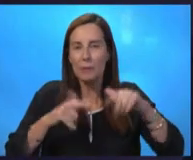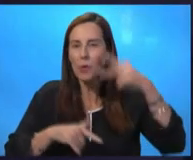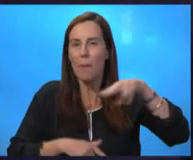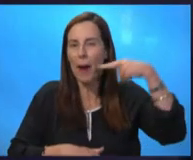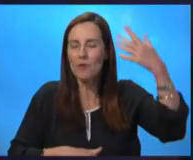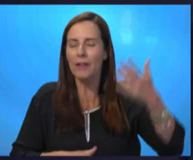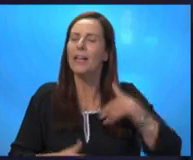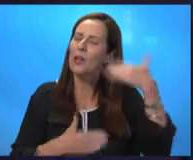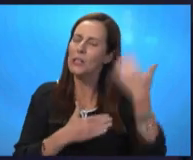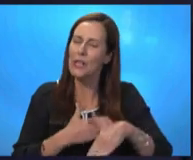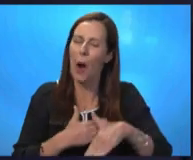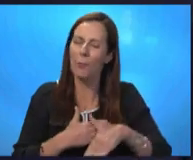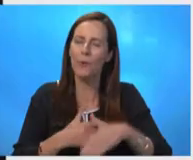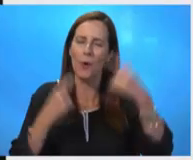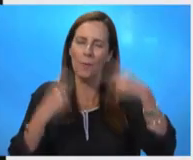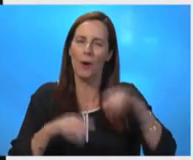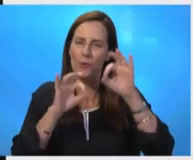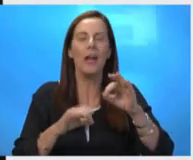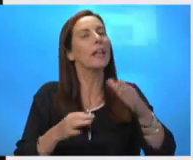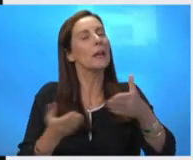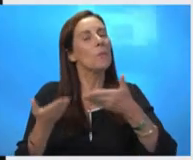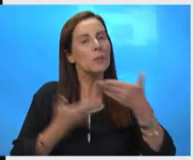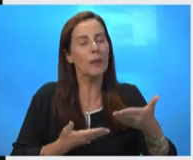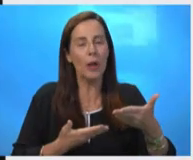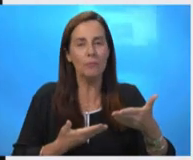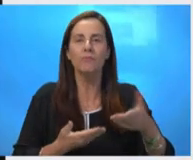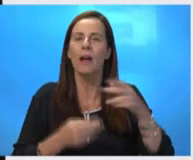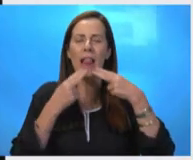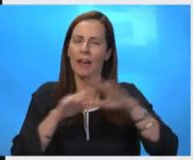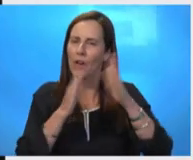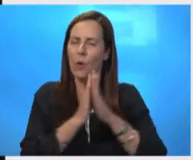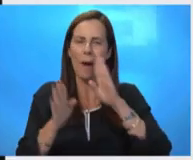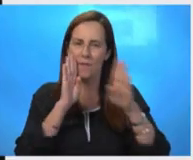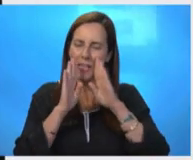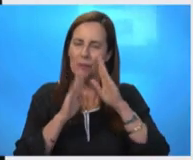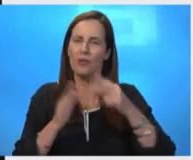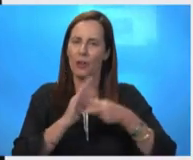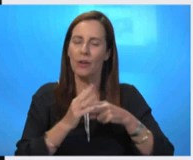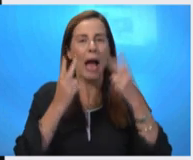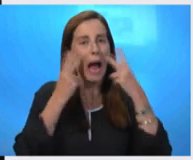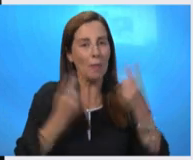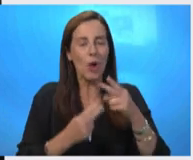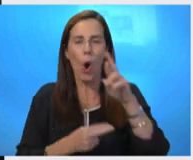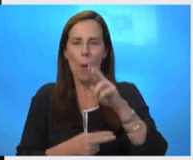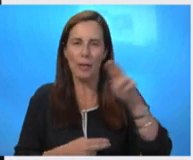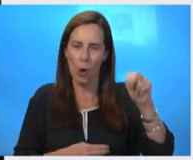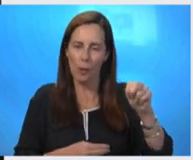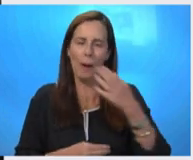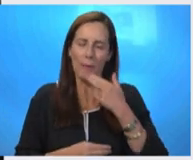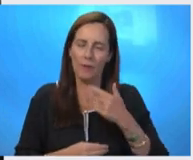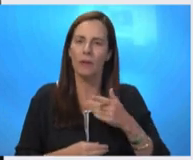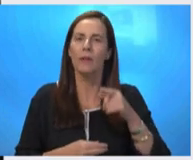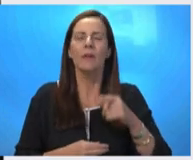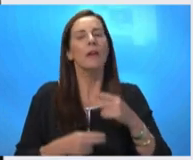אנחנו סיימנו את חלקנו ביום שלכם. אתם מוזמנים ומוזמנות להגיב על הכל בעמוד הפייסבוק של התוכנית. חפשו רומי נוימרק בעברית, נקרא